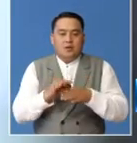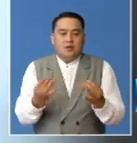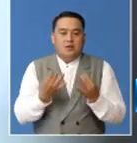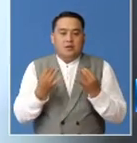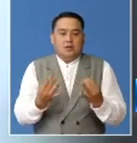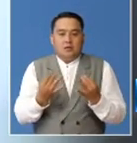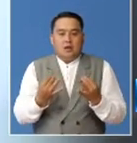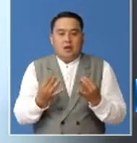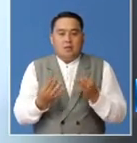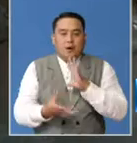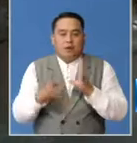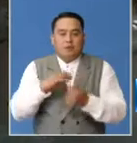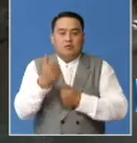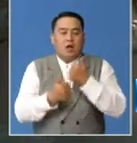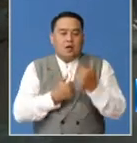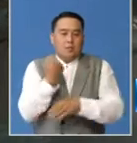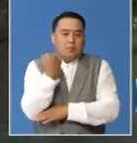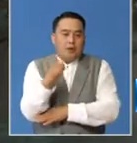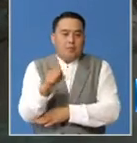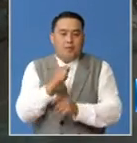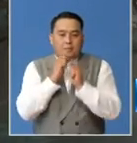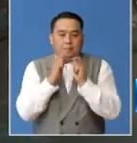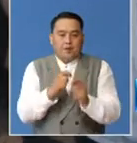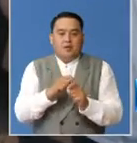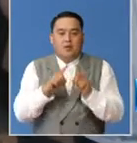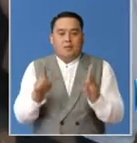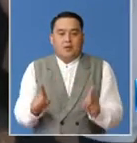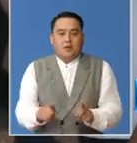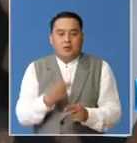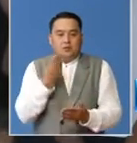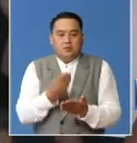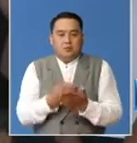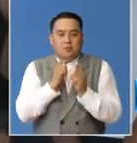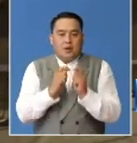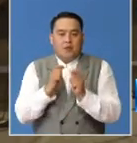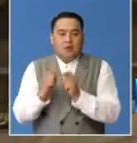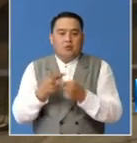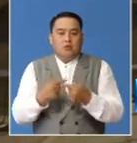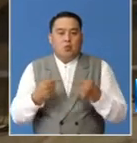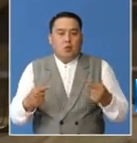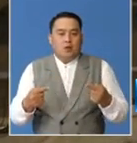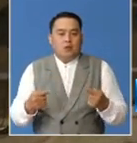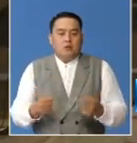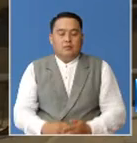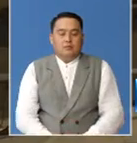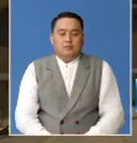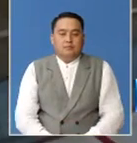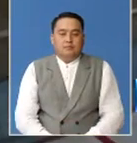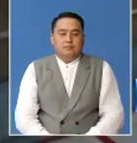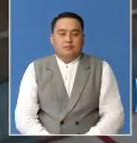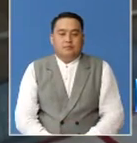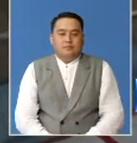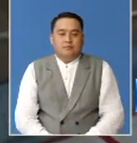и зрелищно. По итогам состязаний победителям были вручены дипломы и ценные призы. Другие же бойцы также не остались в стороне.